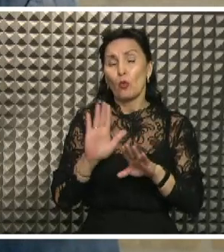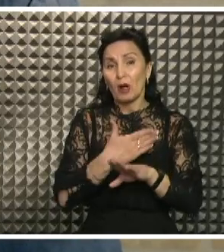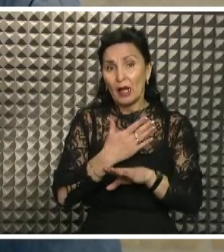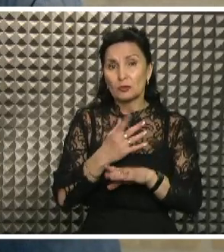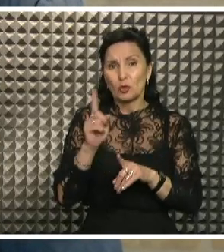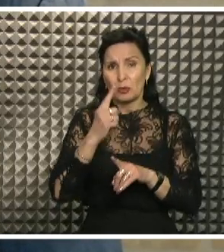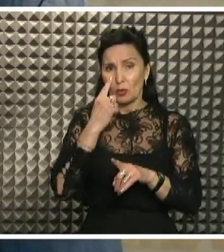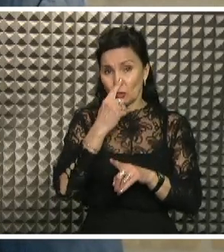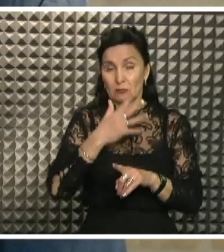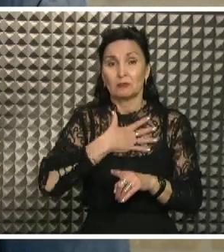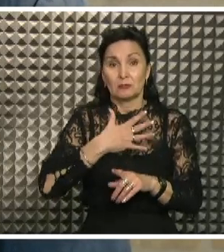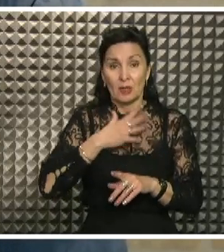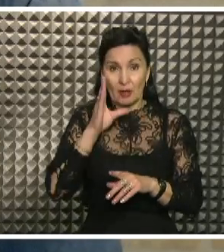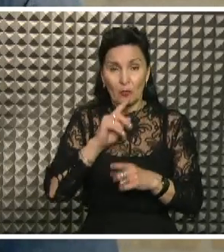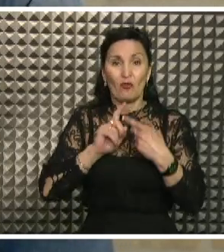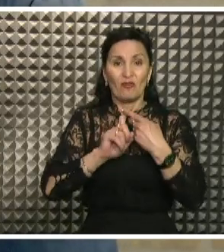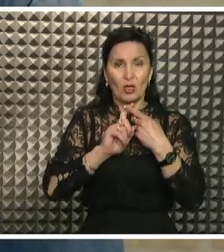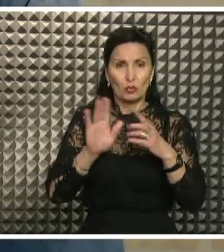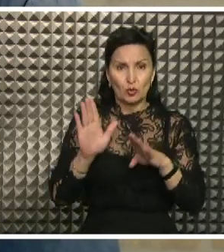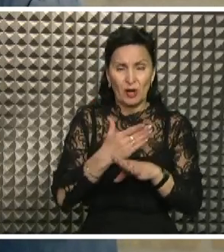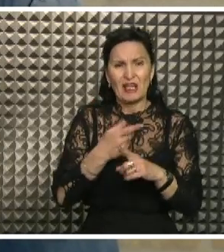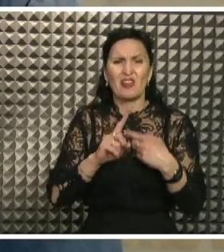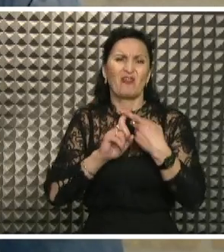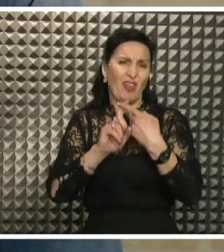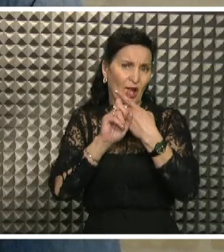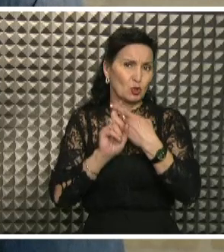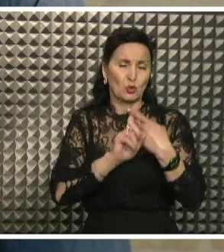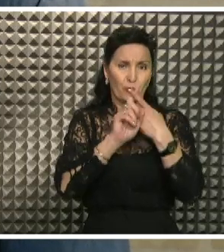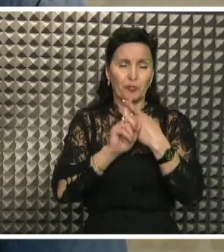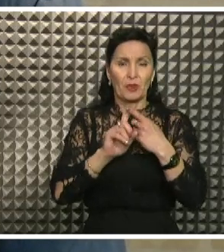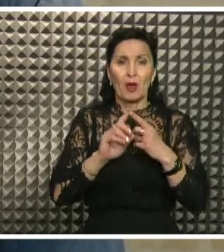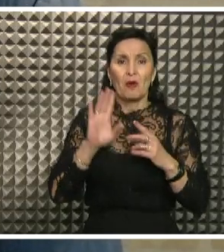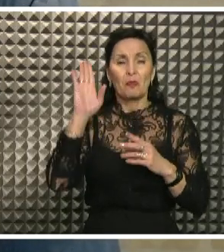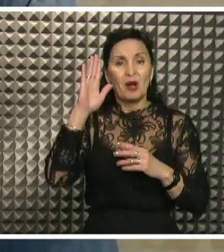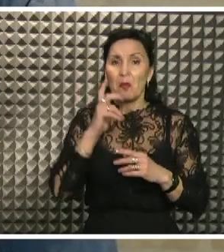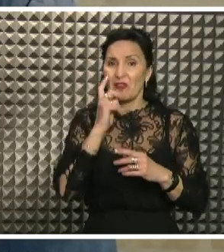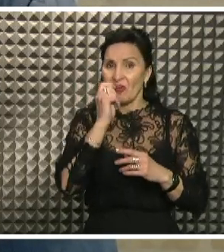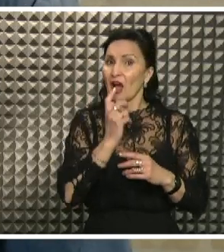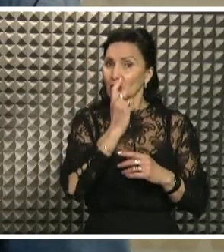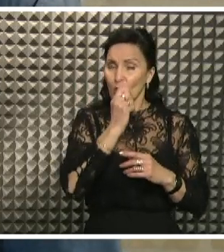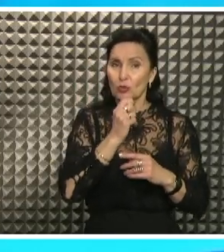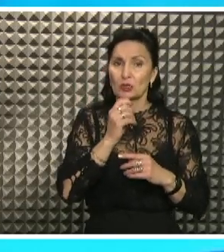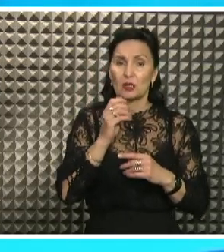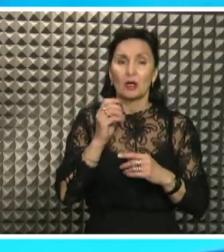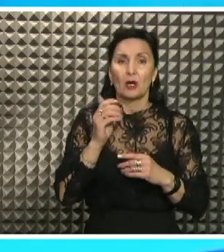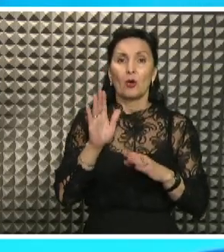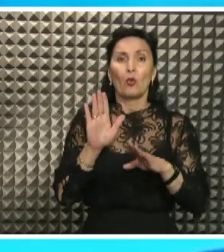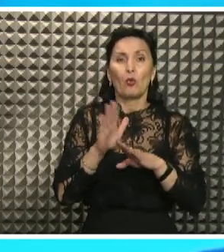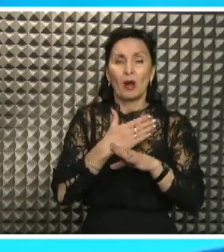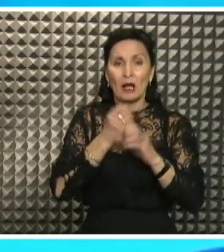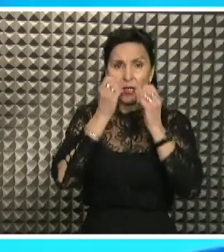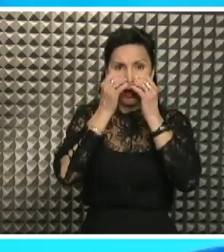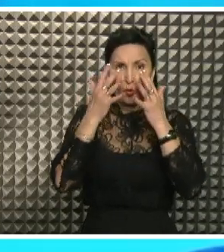заложенность носа, убрать вирус или там, инфекцию, скажем так, из носа. Это промывание носа всевозможные. Это убрать отек,